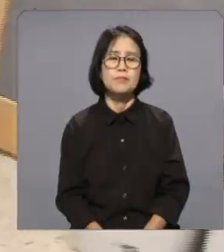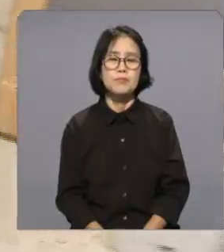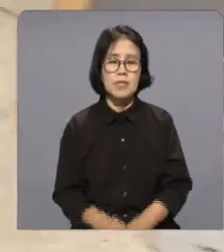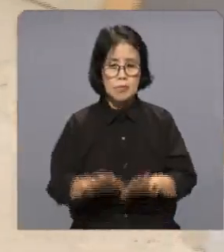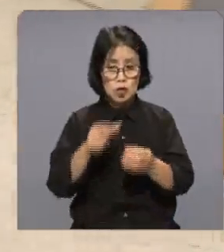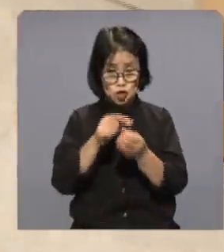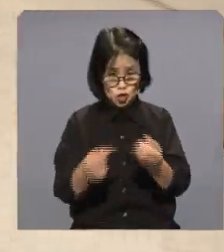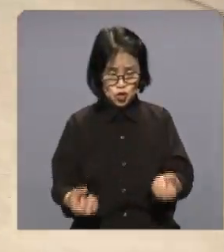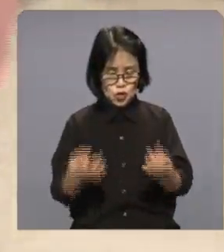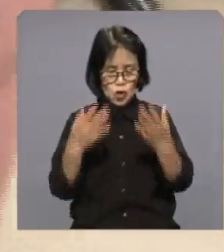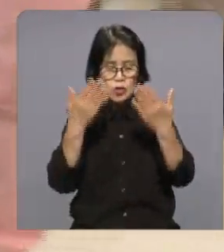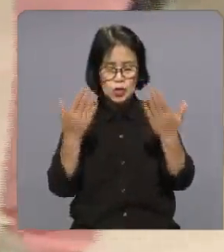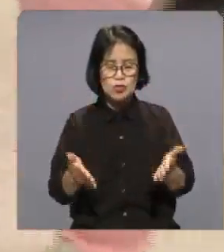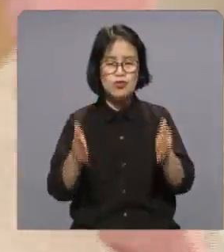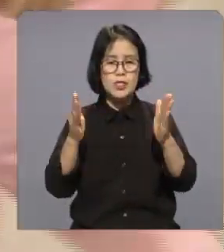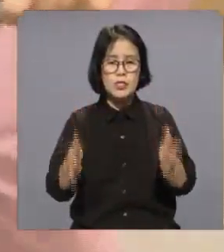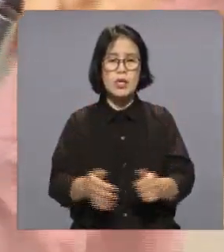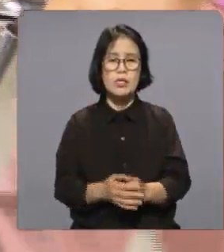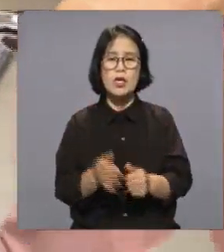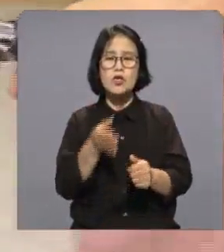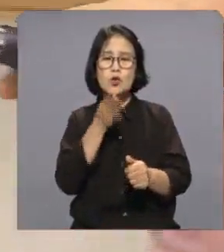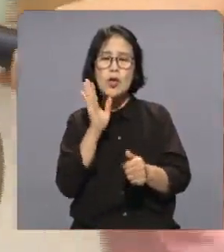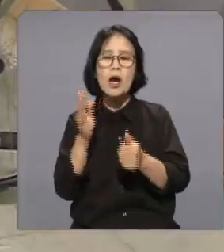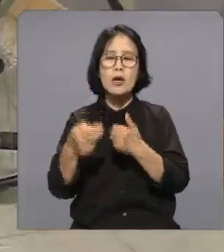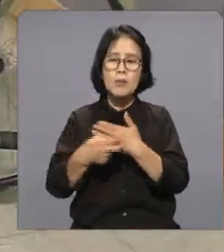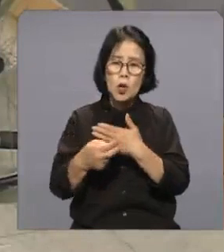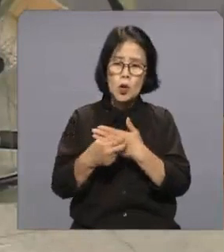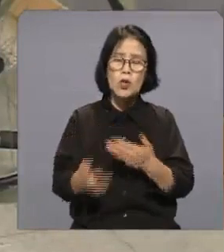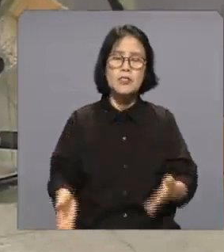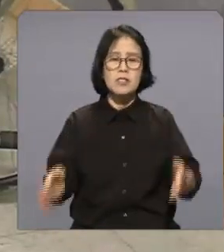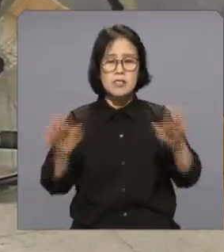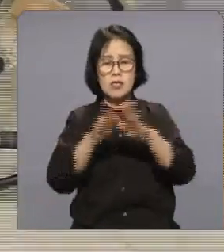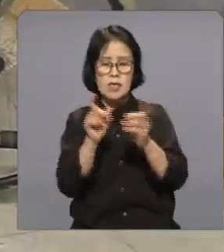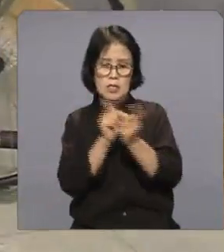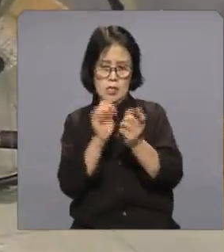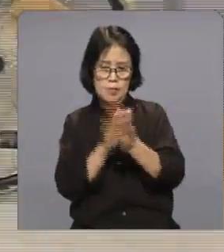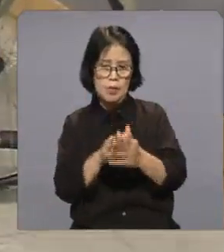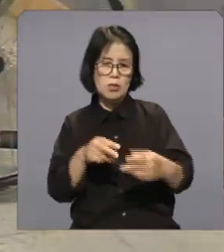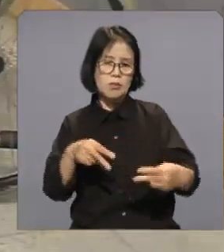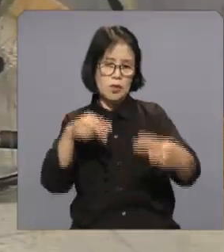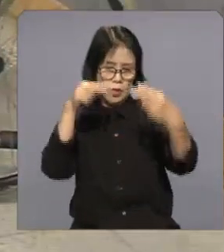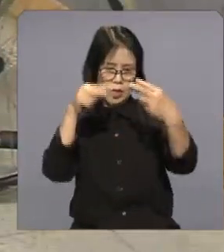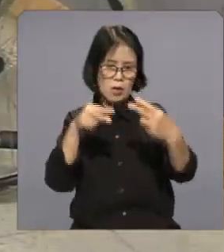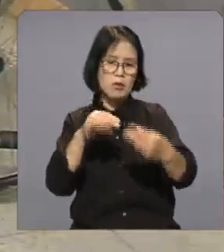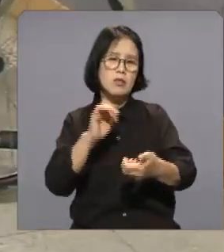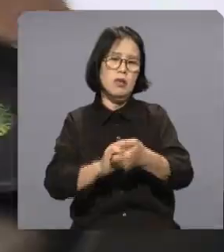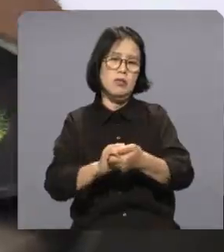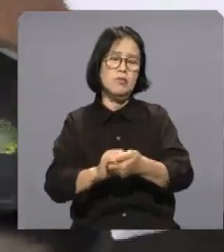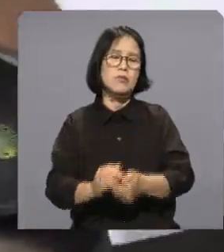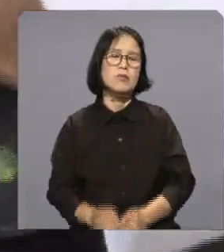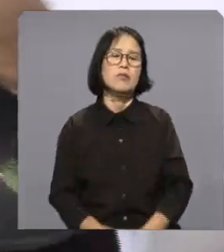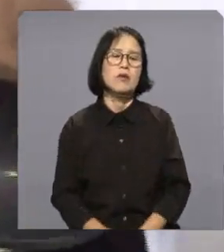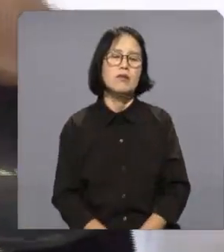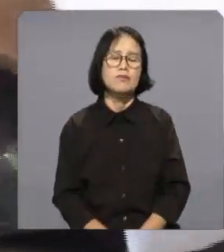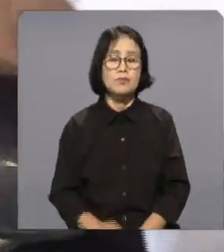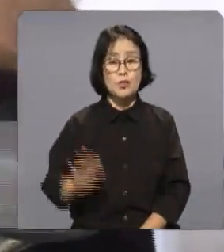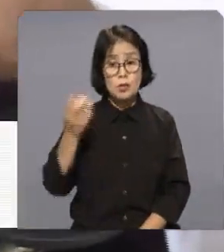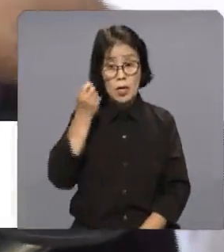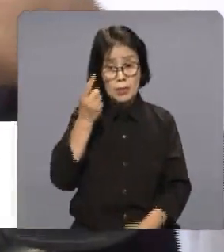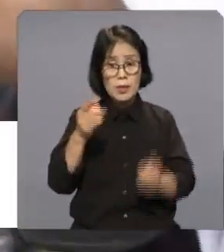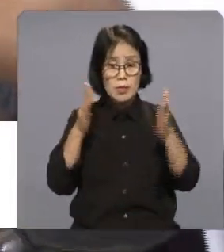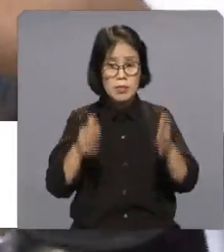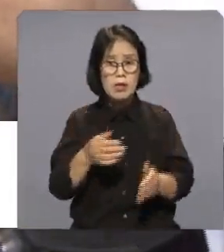이번 추석 연휴 기간에도 요양병원과 시설에서는 대면 접촉 면회가 제한됩니다. 최근 한 달